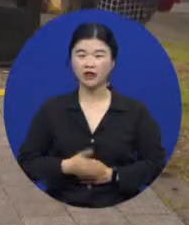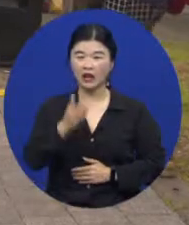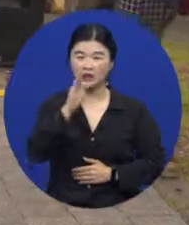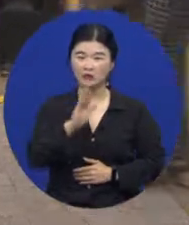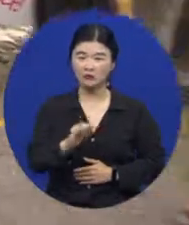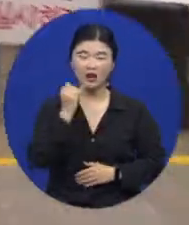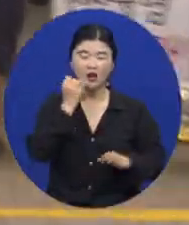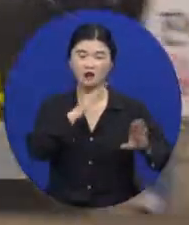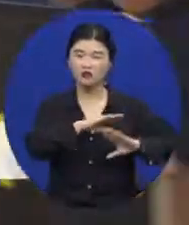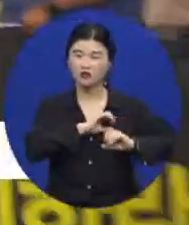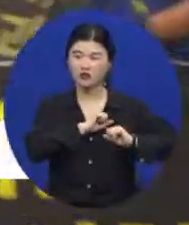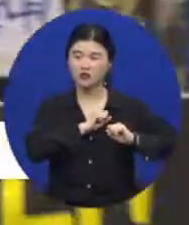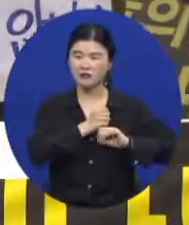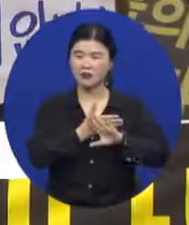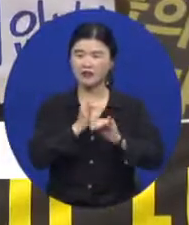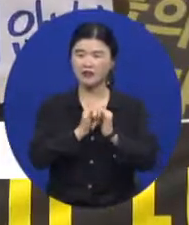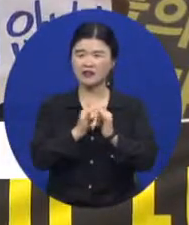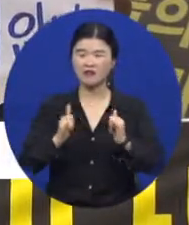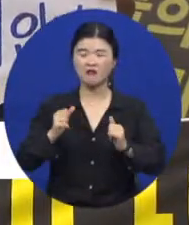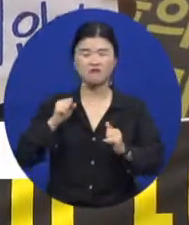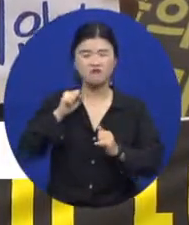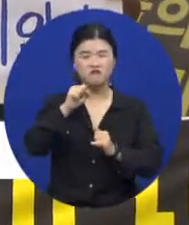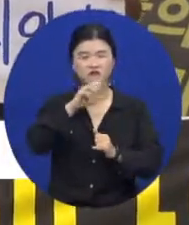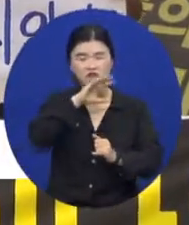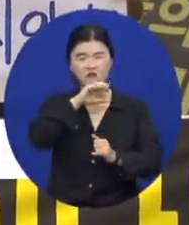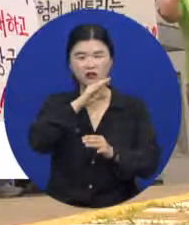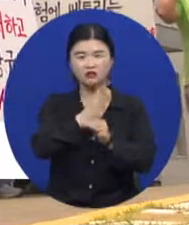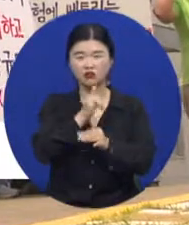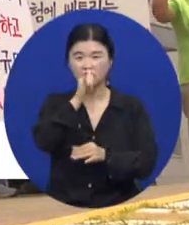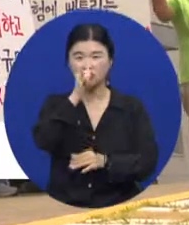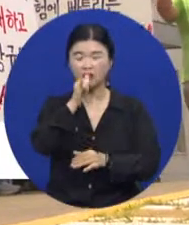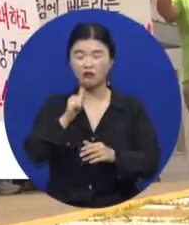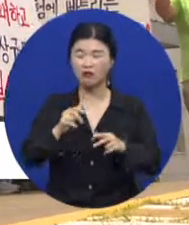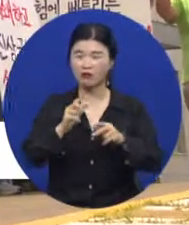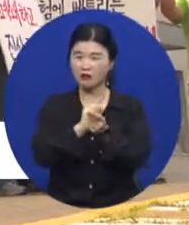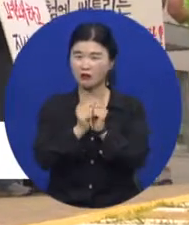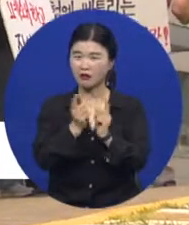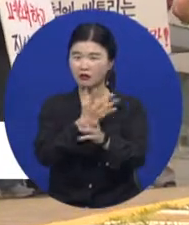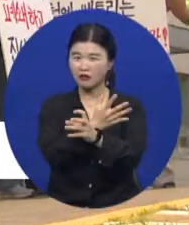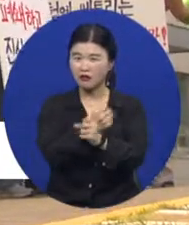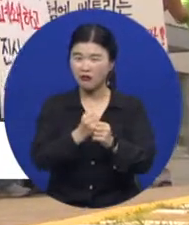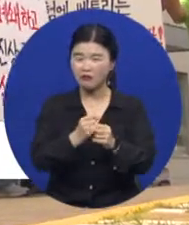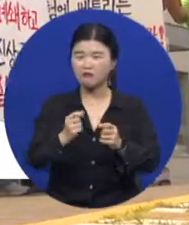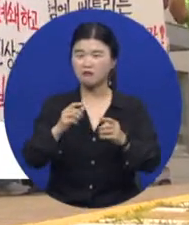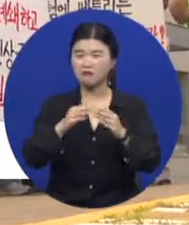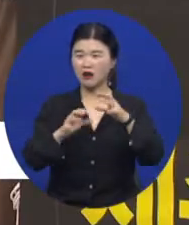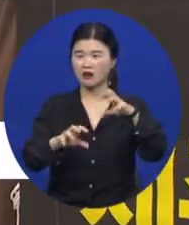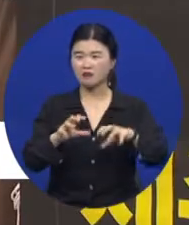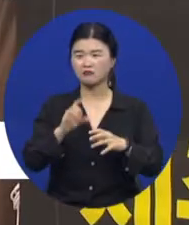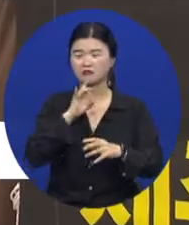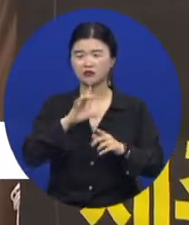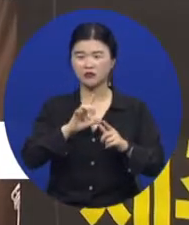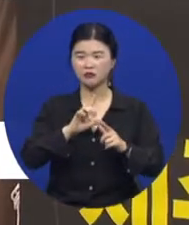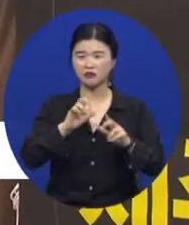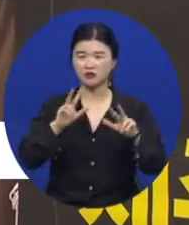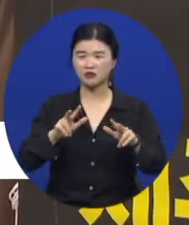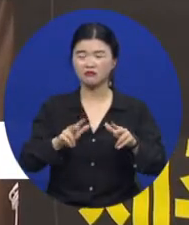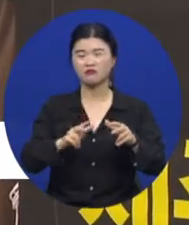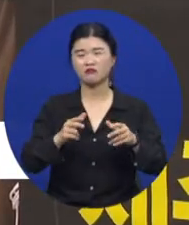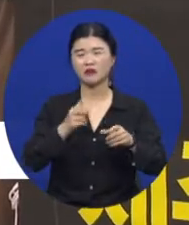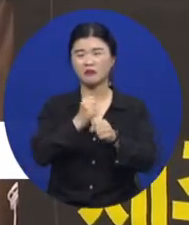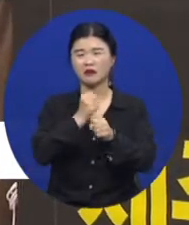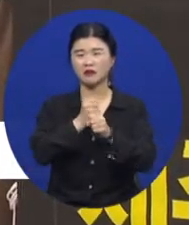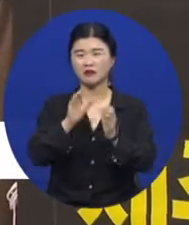하지만 해군기지 반대 주민들의 반발은 여전했습니다. 상생협약은 마을을 길들이려는 것에 불과하다며 기지 건설